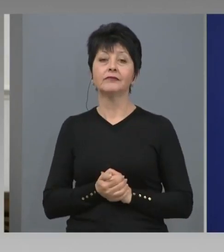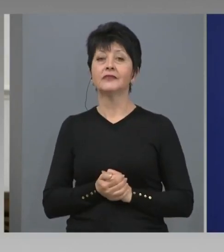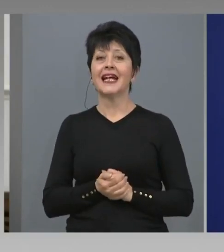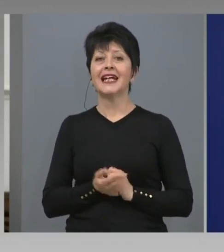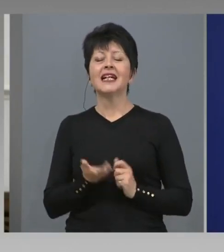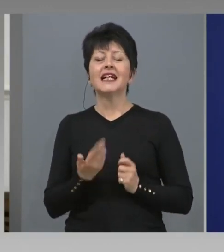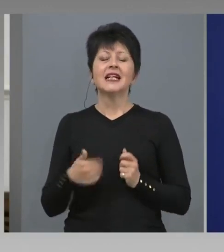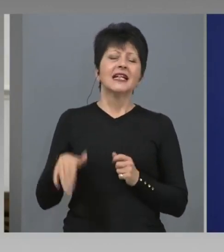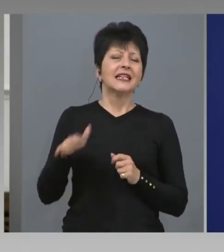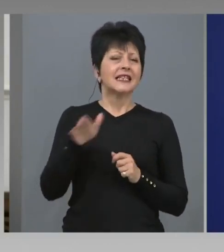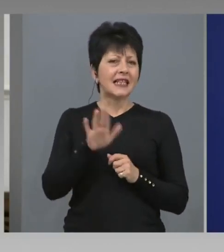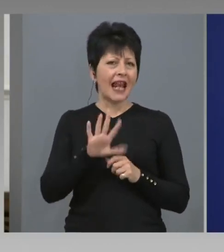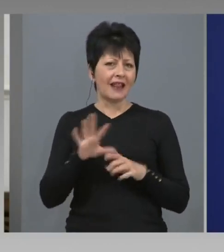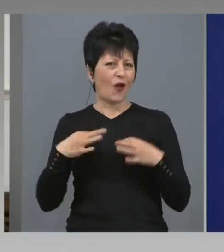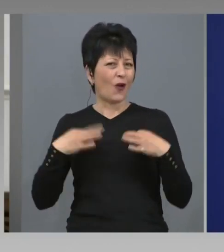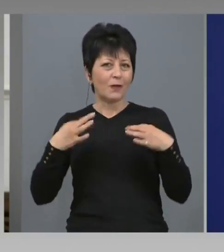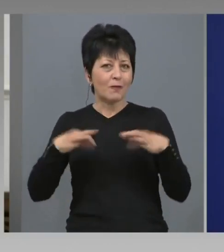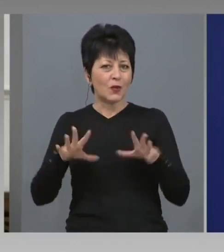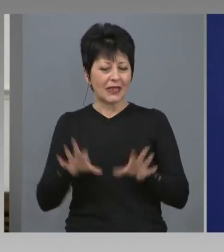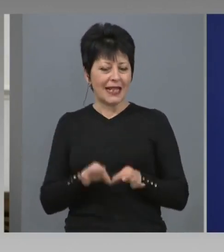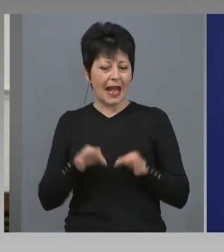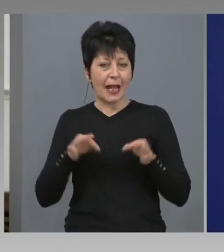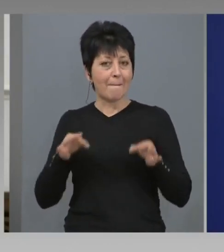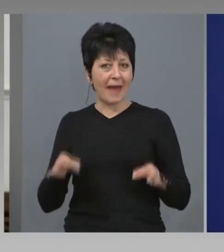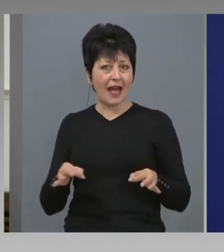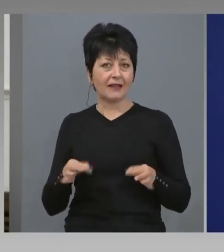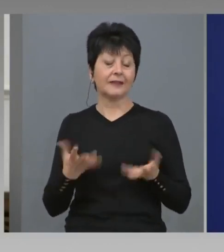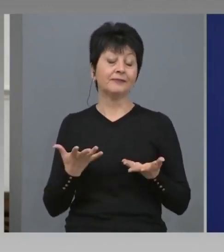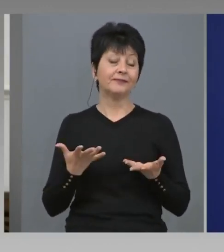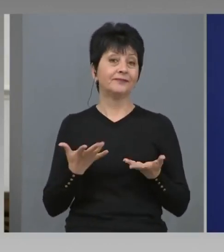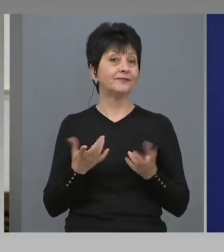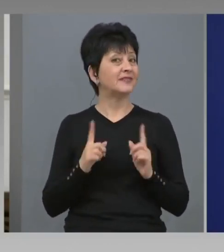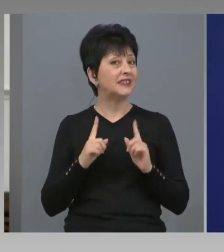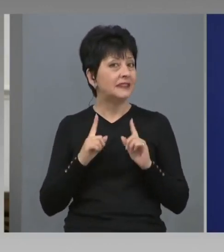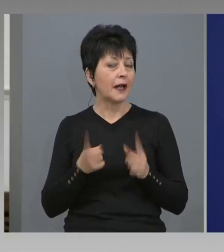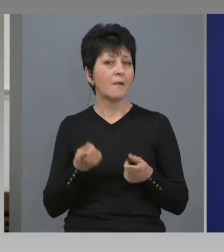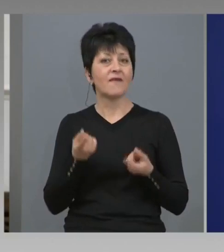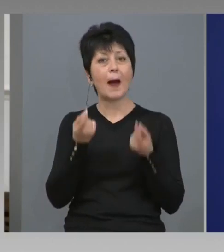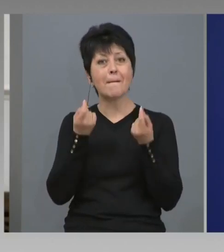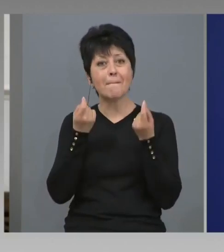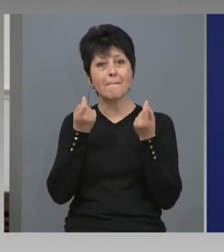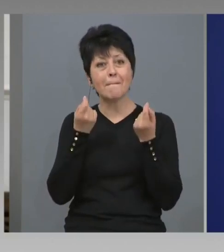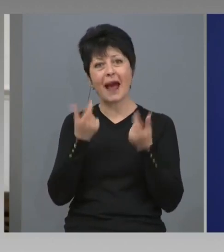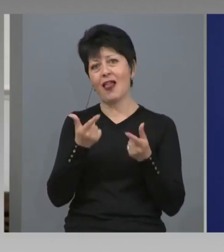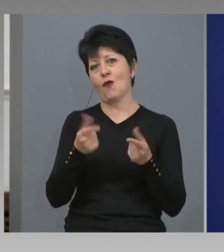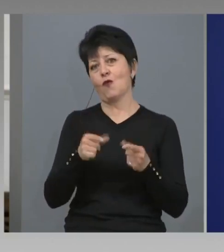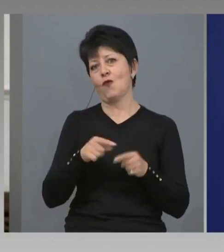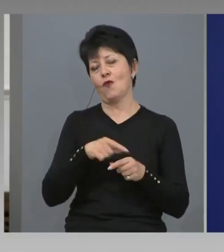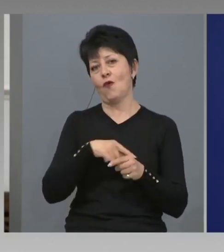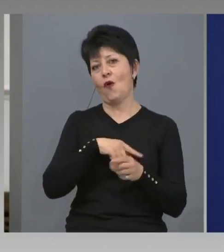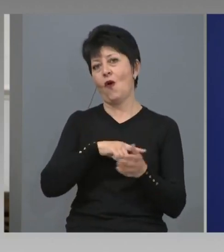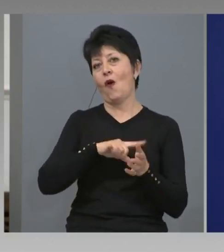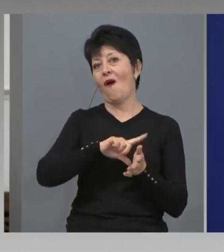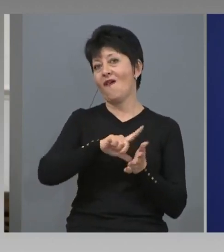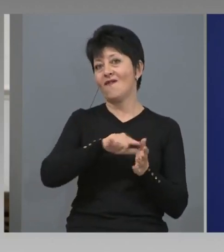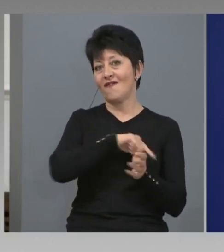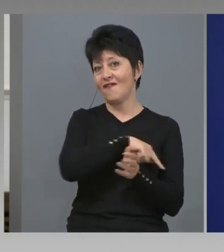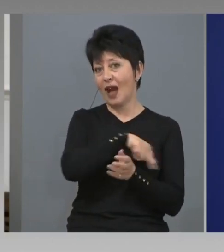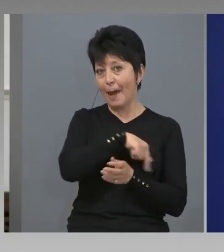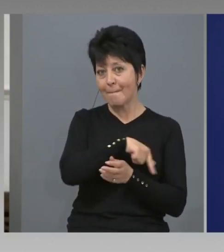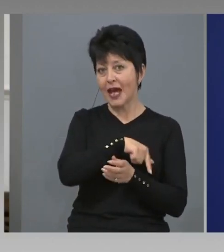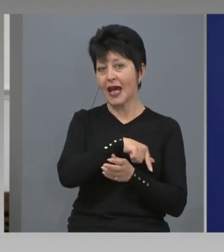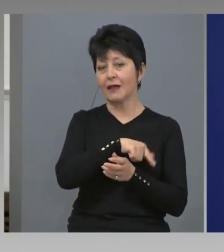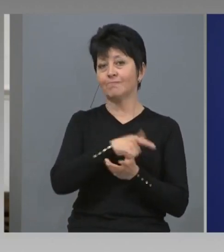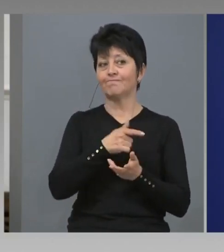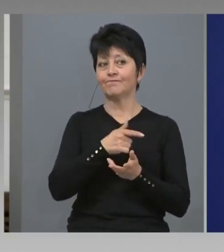Вижте, след всяко отпускане на мярка се изисква поне малко време, за да се види ефекта от тази мярка. Не може вчера